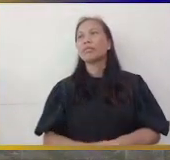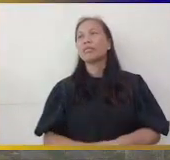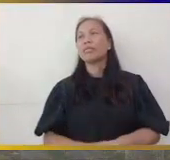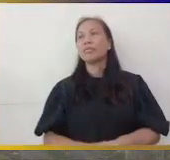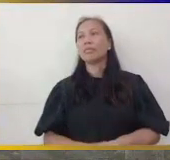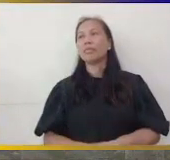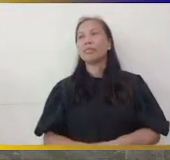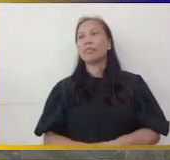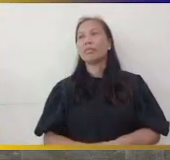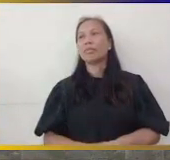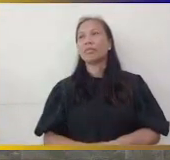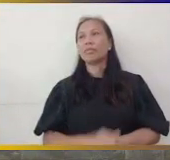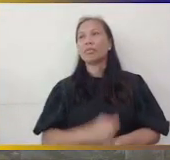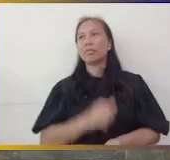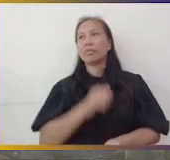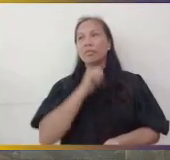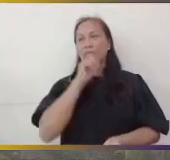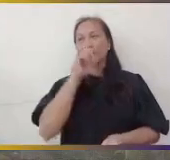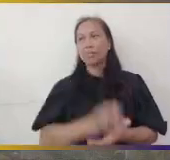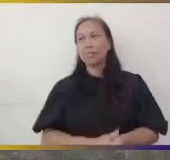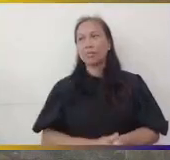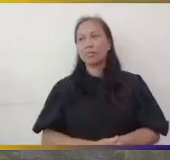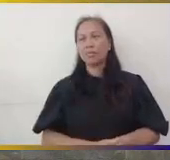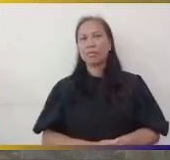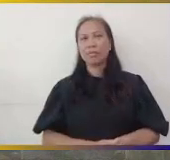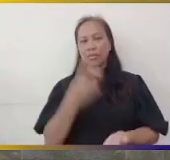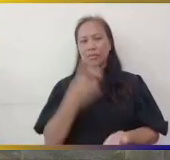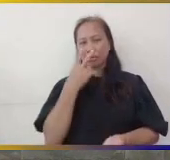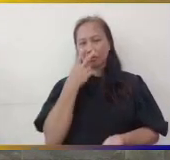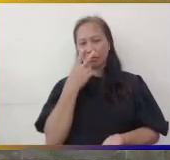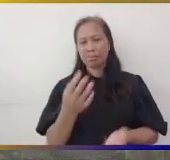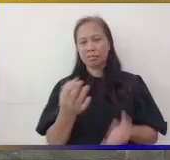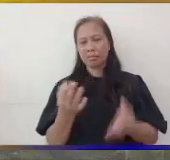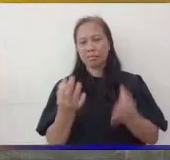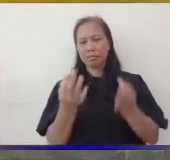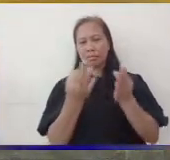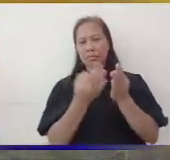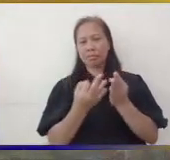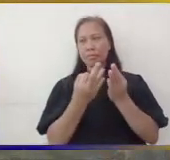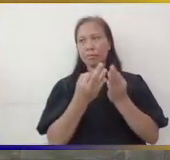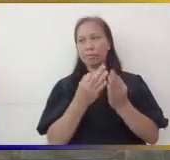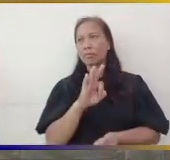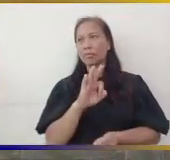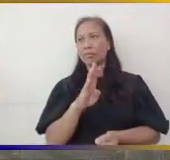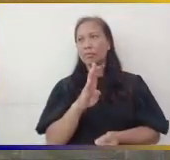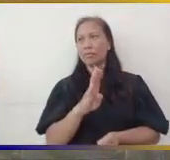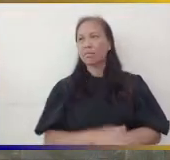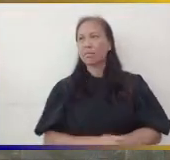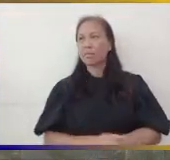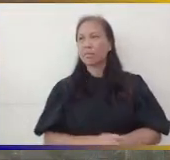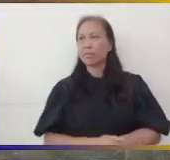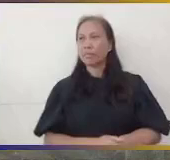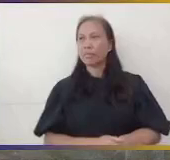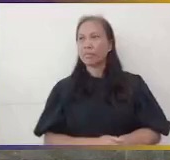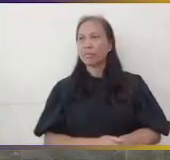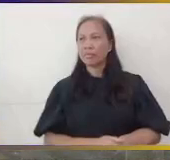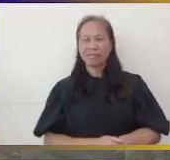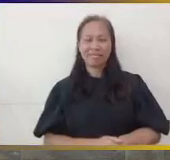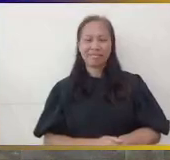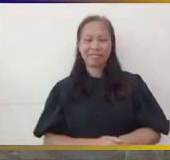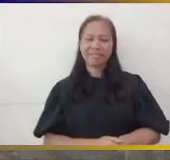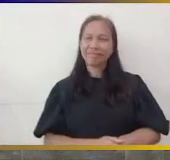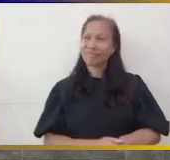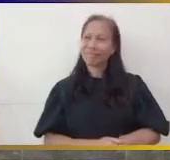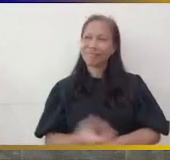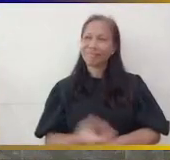po sa inyo nakapan na rin yan nasa Facebook po yun hindi niyo po siguro naw kasi nakita niyo ay wala religion na naman Dito lang tayo